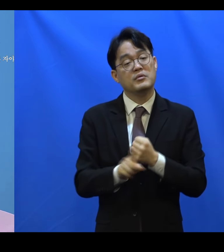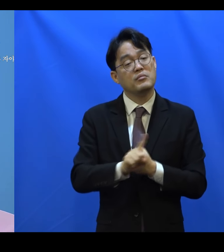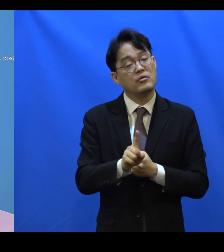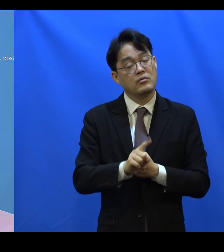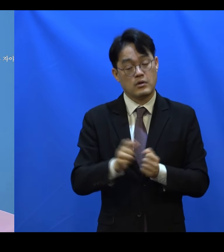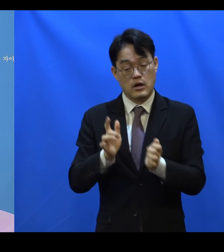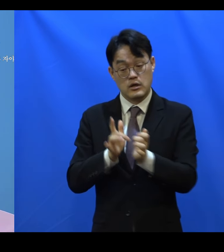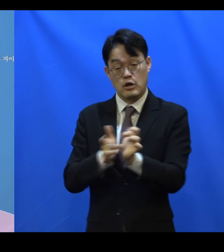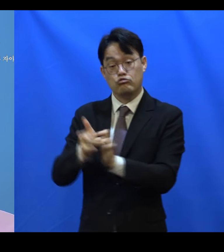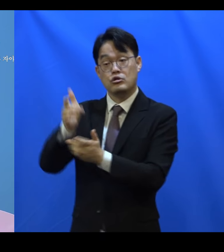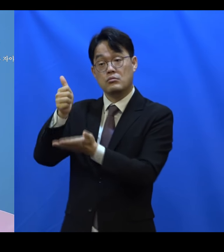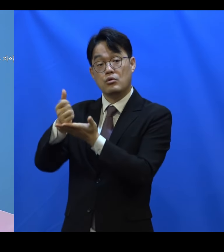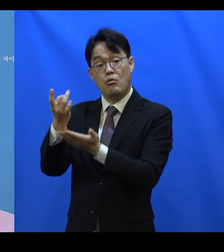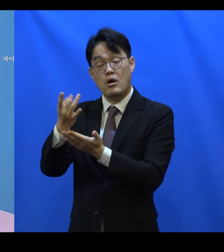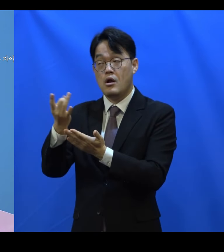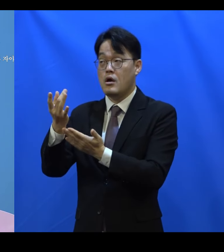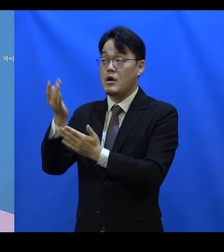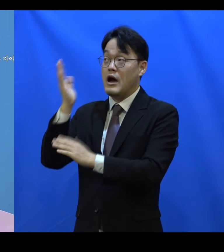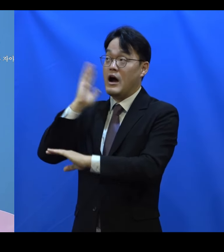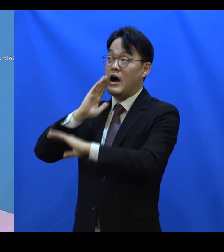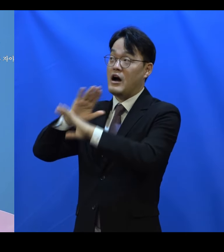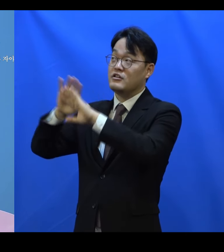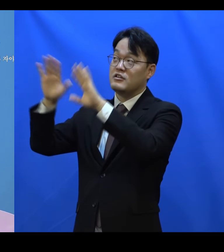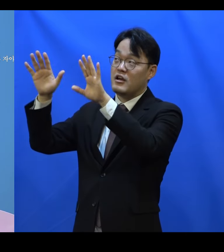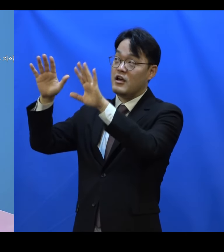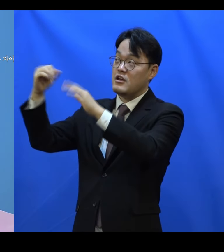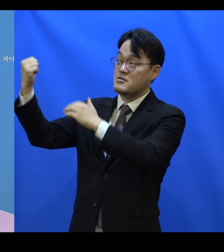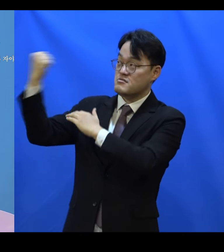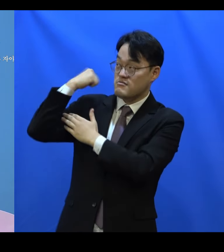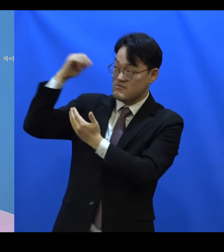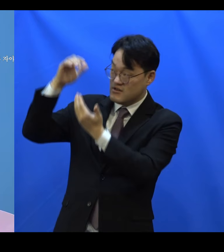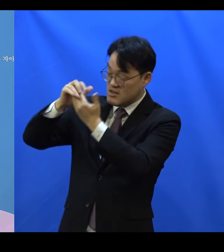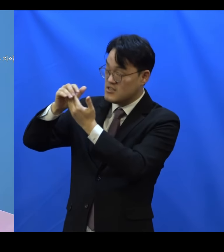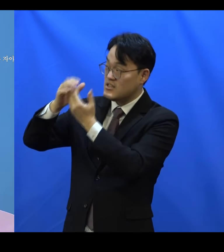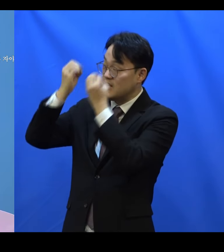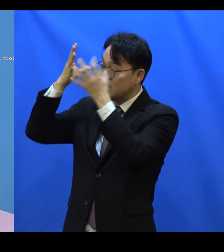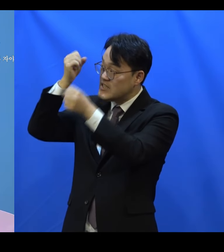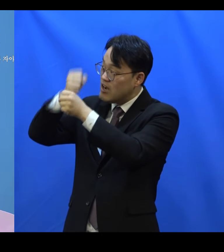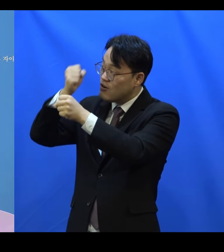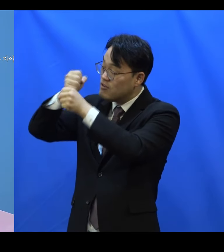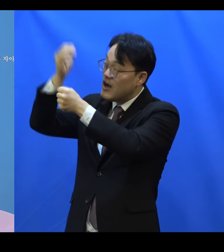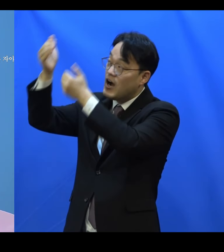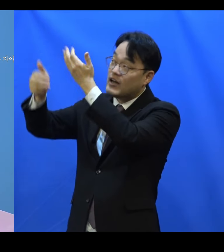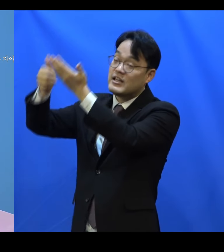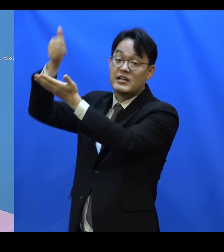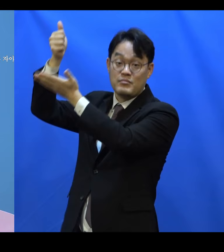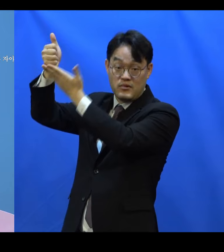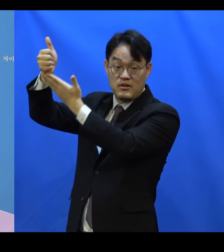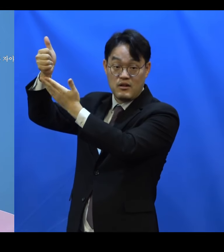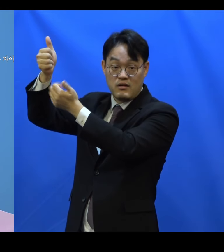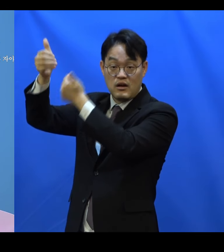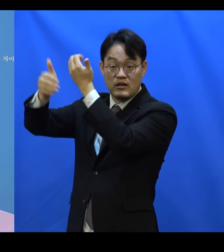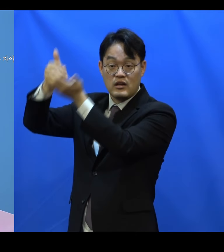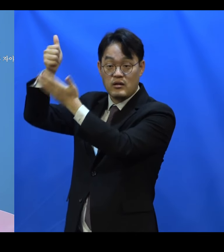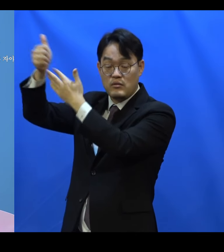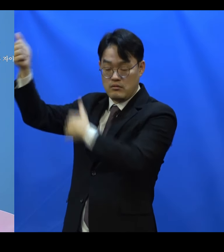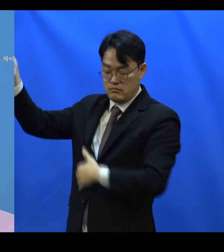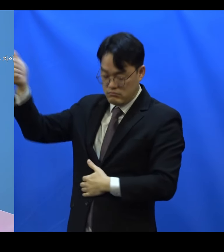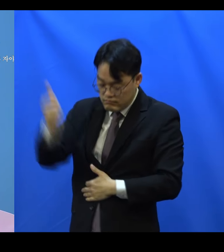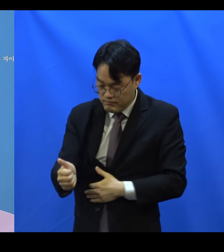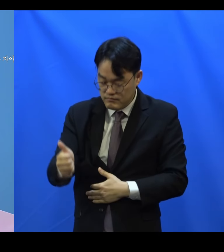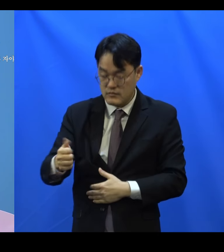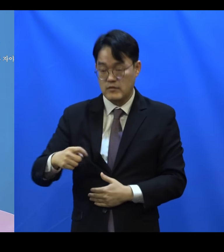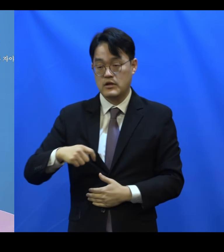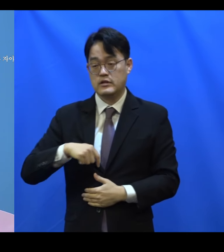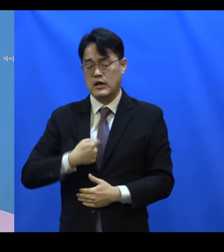자기의 낮아지심, 자발적 자기 비움. 자, 이 낮아지신 이유가 뭐냐면 우리가 다가갈 수 있도록 하기